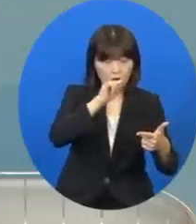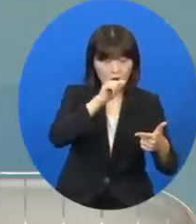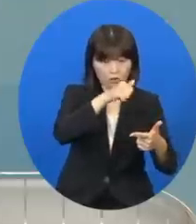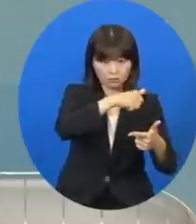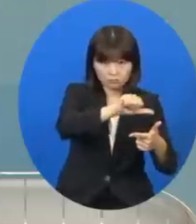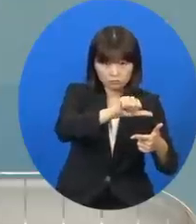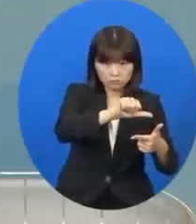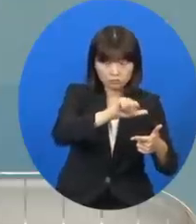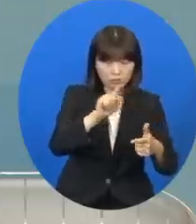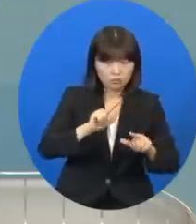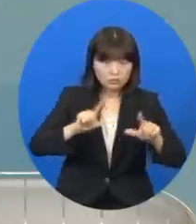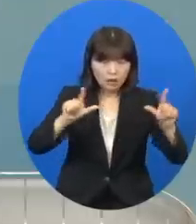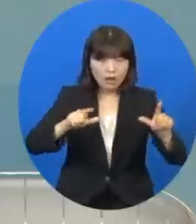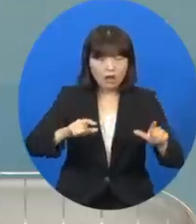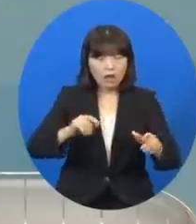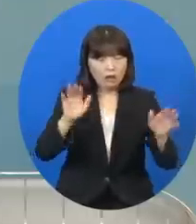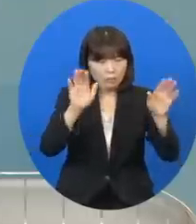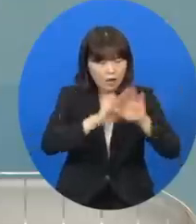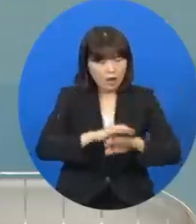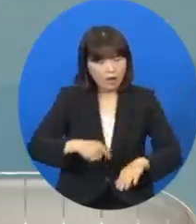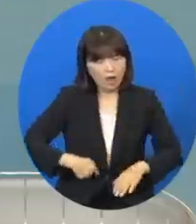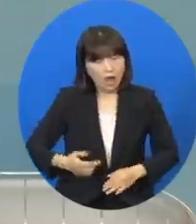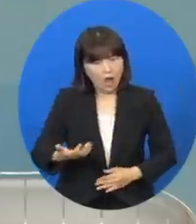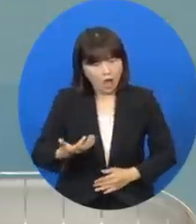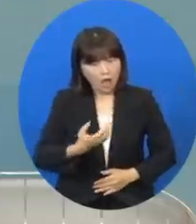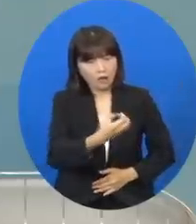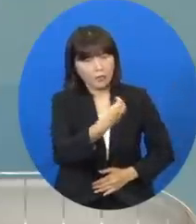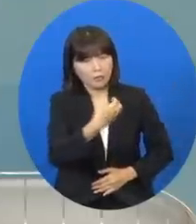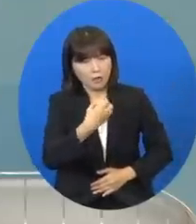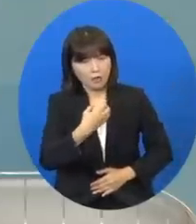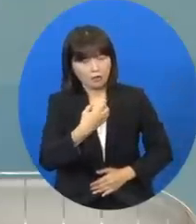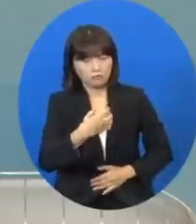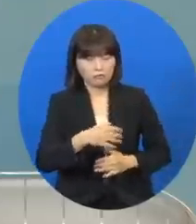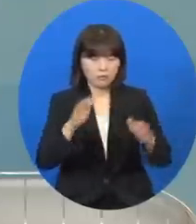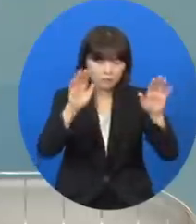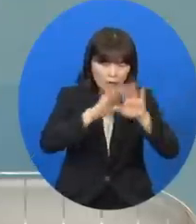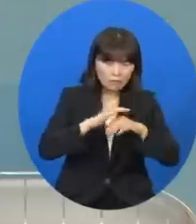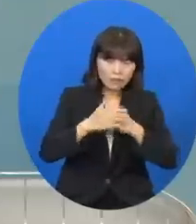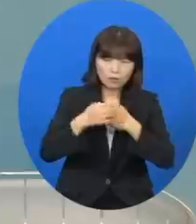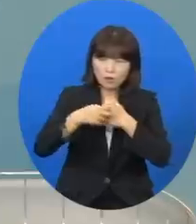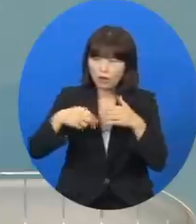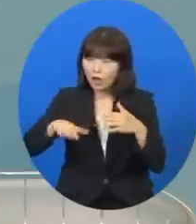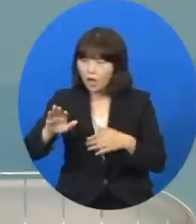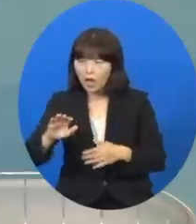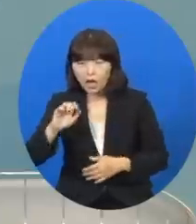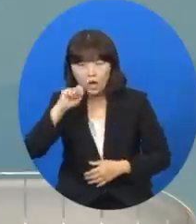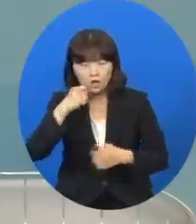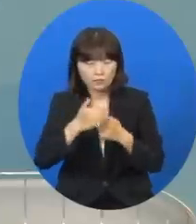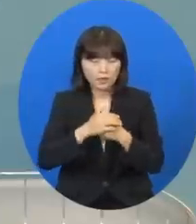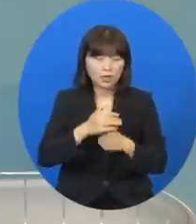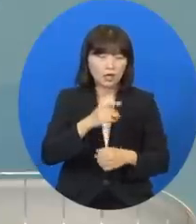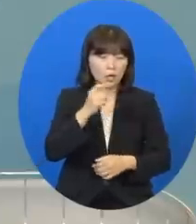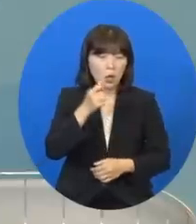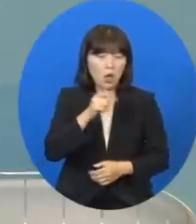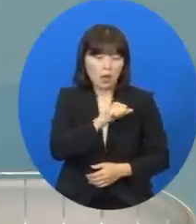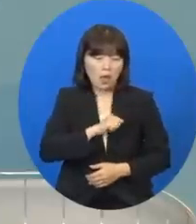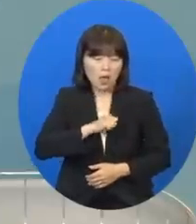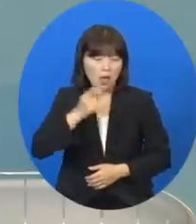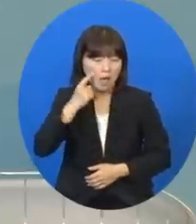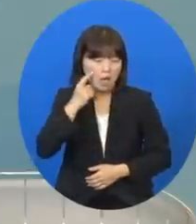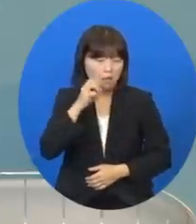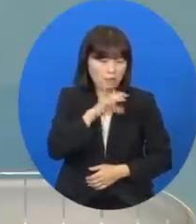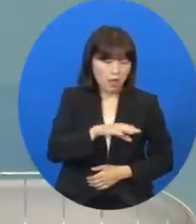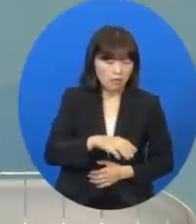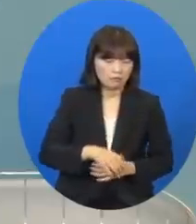밤에 배가 아프다는 거예요. 근데 밤이니까 병원에 가기 그러니 좀 참아라. 내일 아침에 가자. 근데 자꾸 더